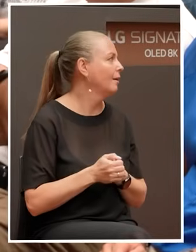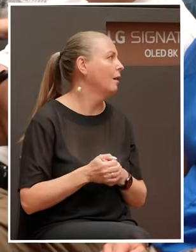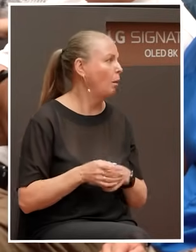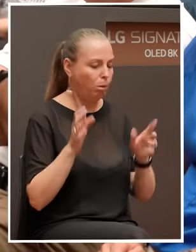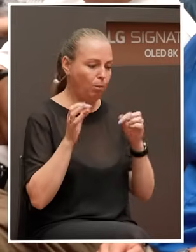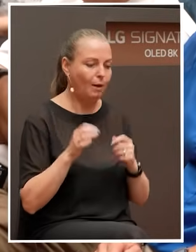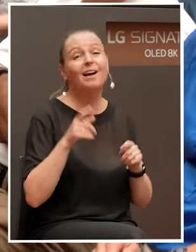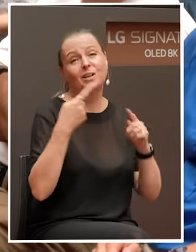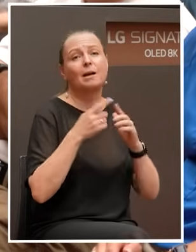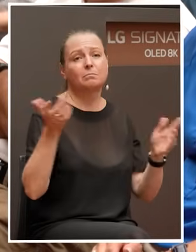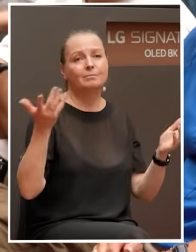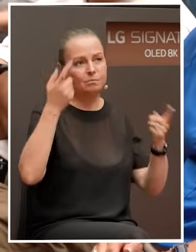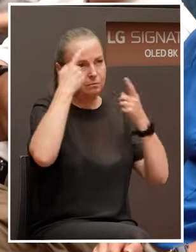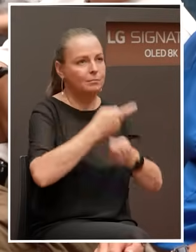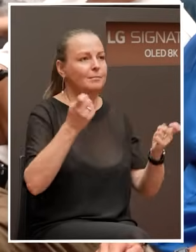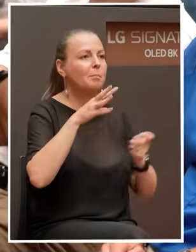конечно, манифест.